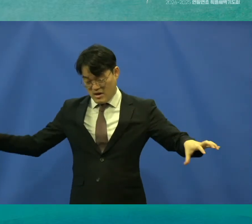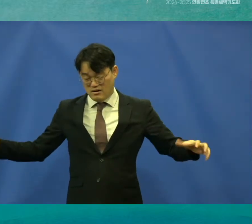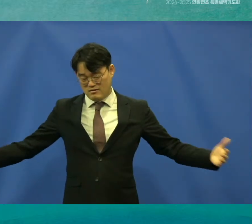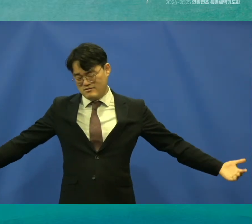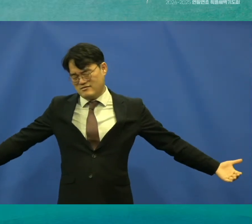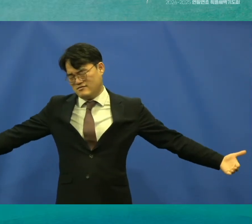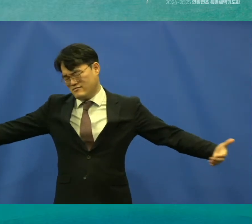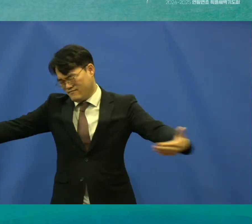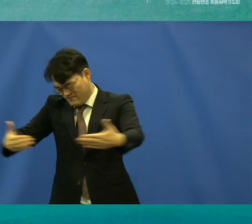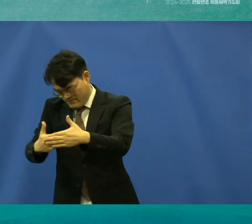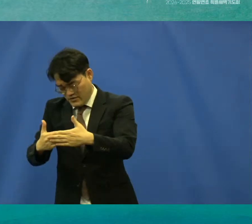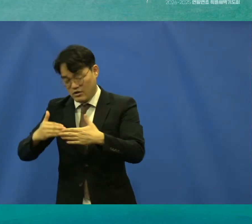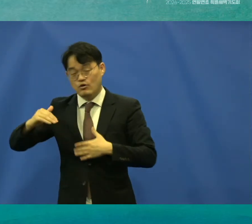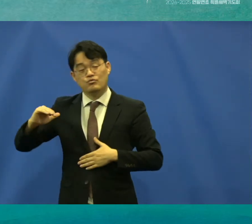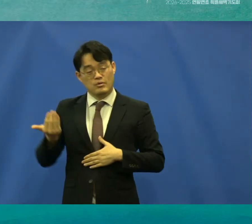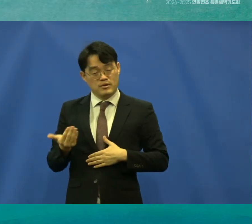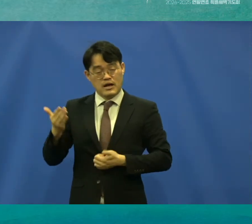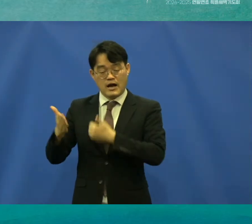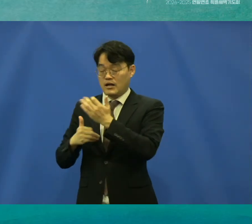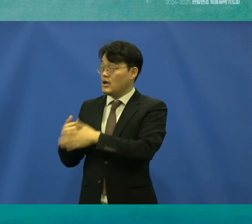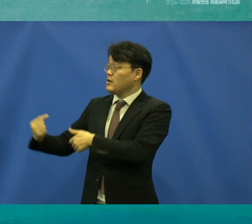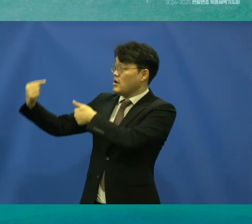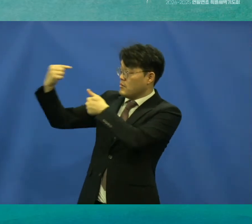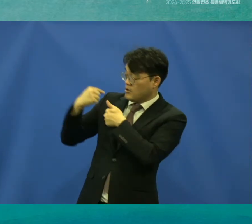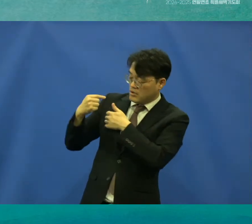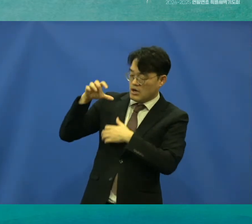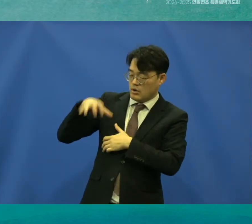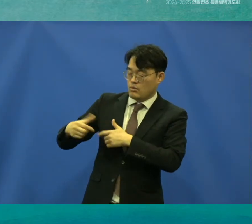각자의 니느웨로 가야 돼요. 다시스로 꿈꾸는